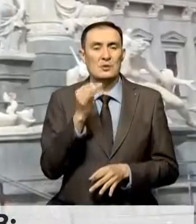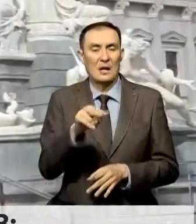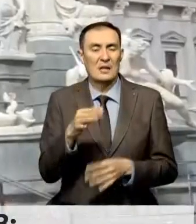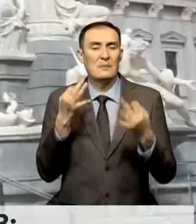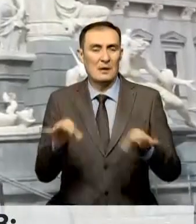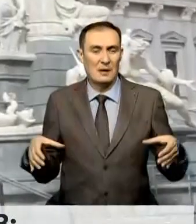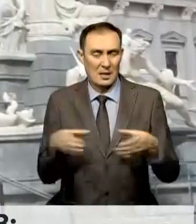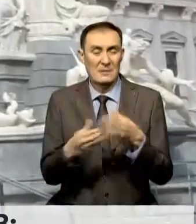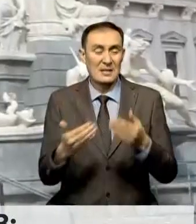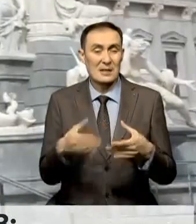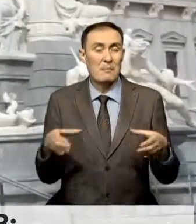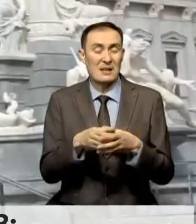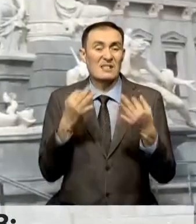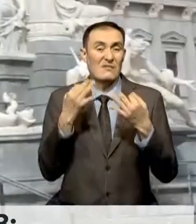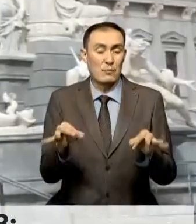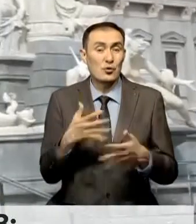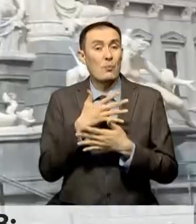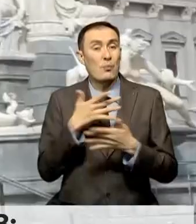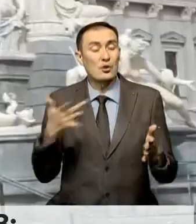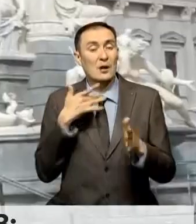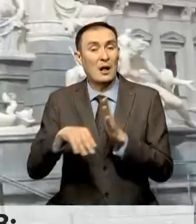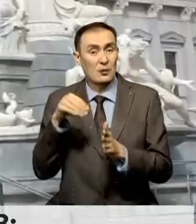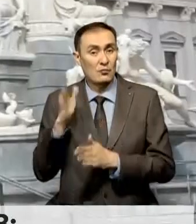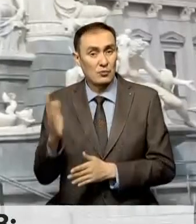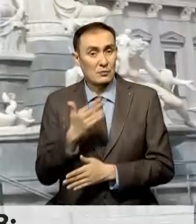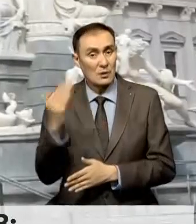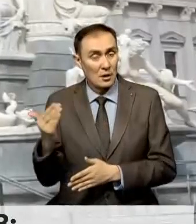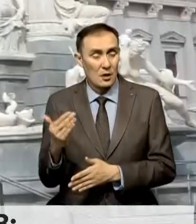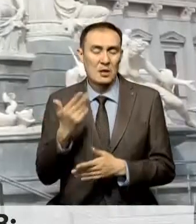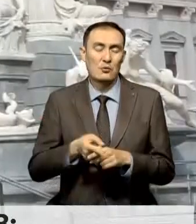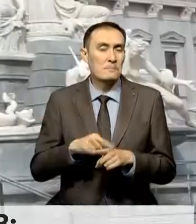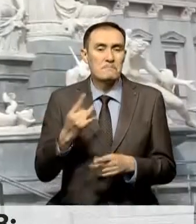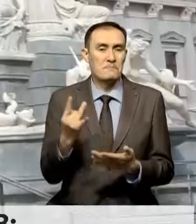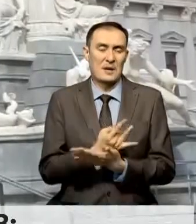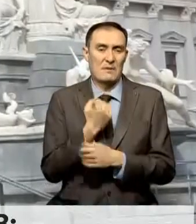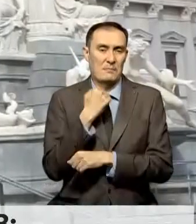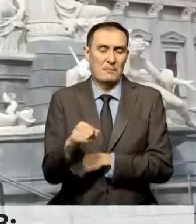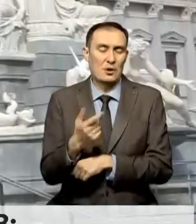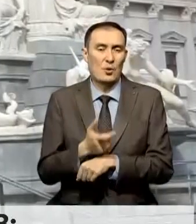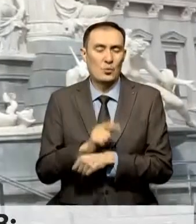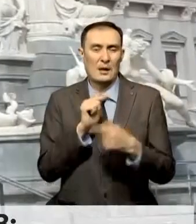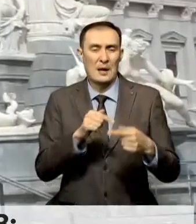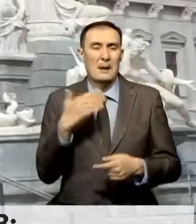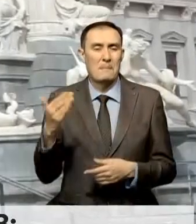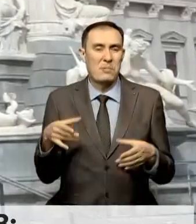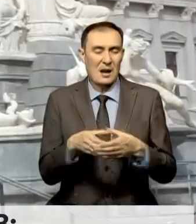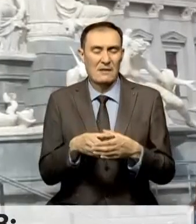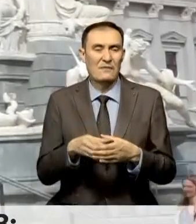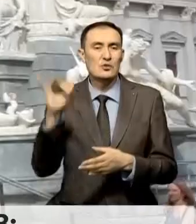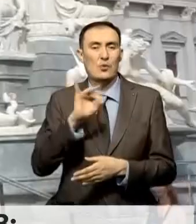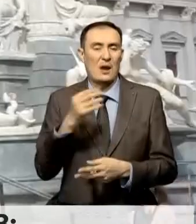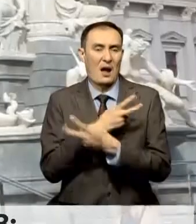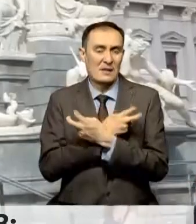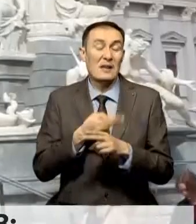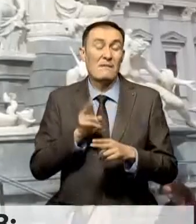социал-демократами. Если все же партия «Свободы» наберет больше голосов, то это будет первая победа ультраправых во всей истории Австрии. Ну